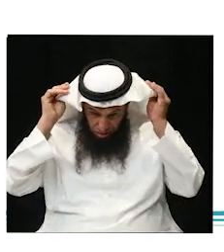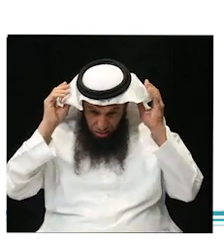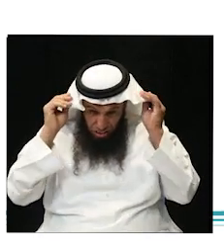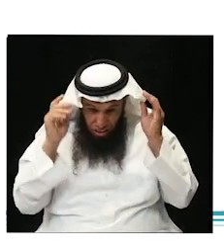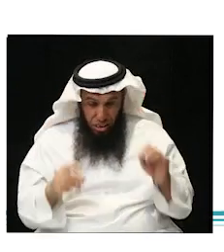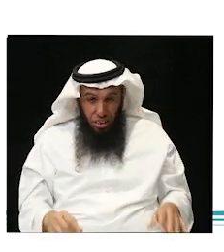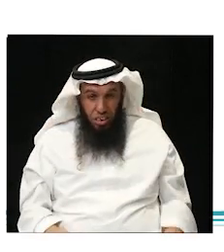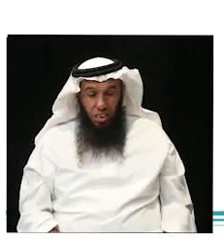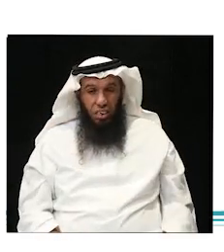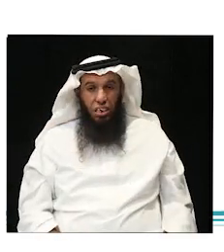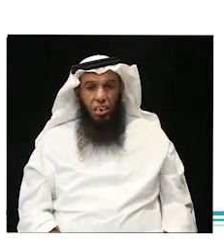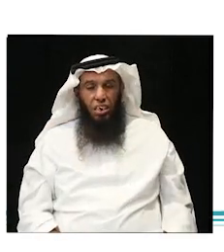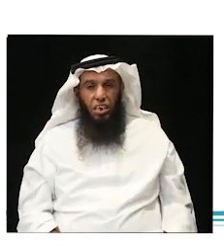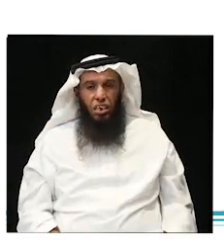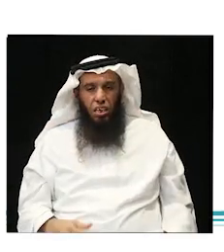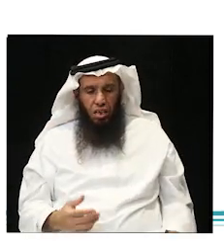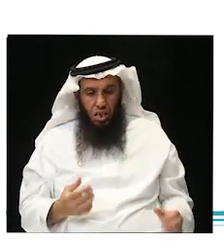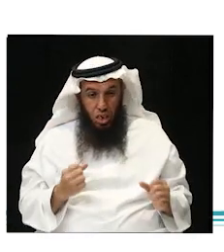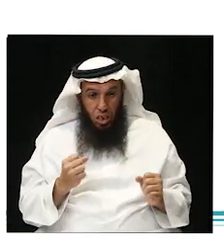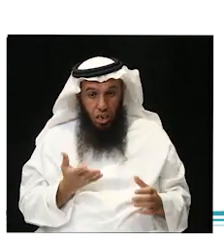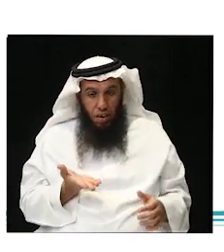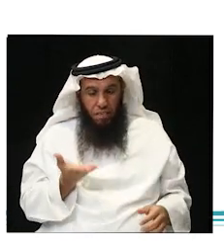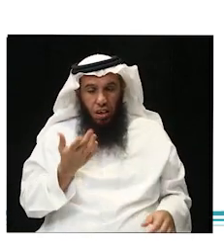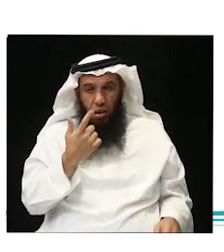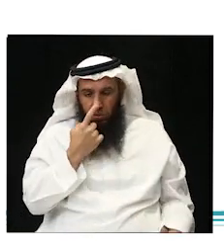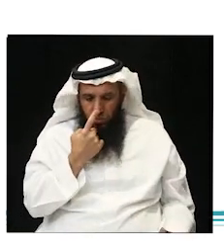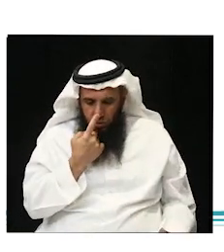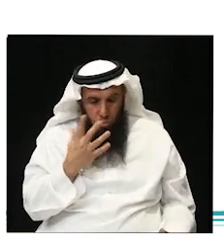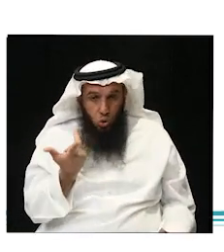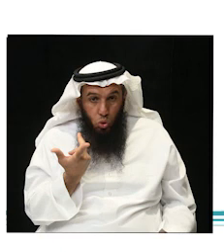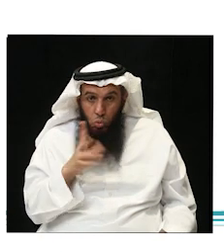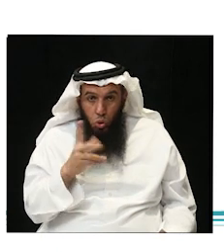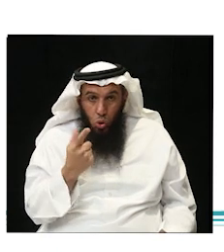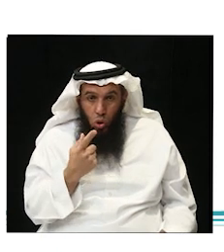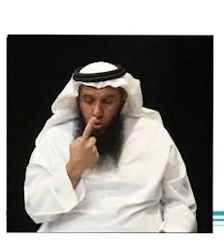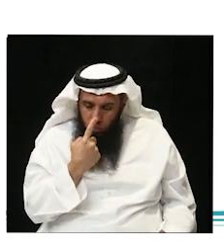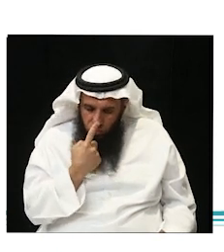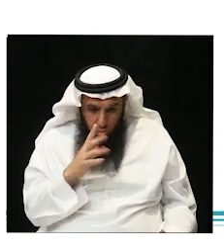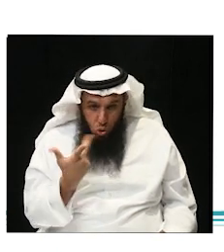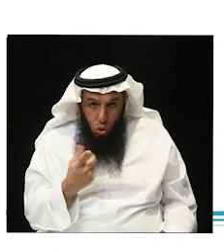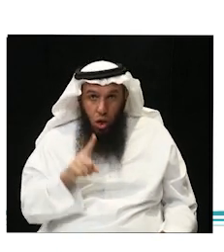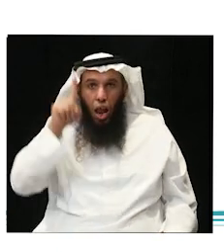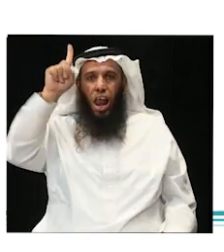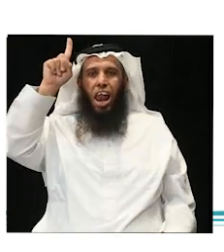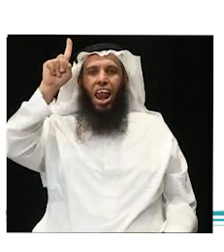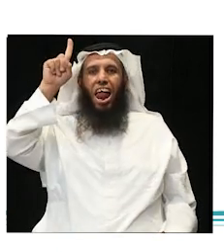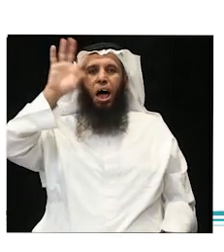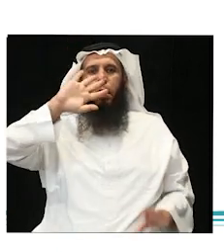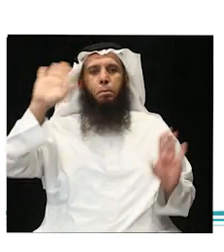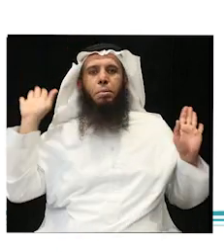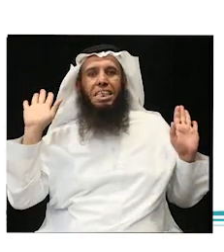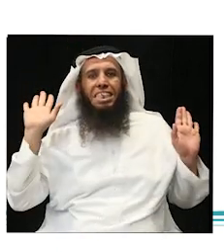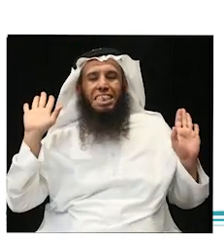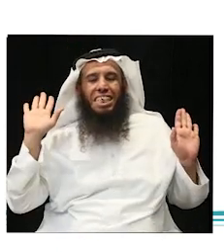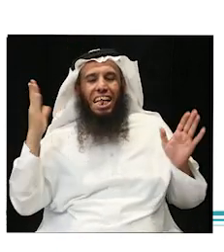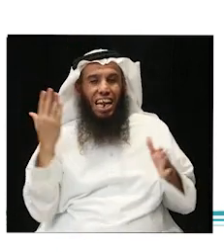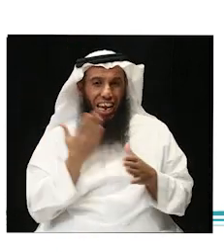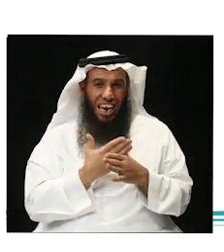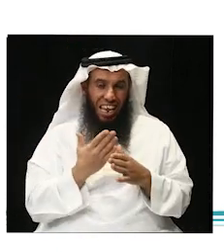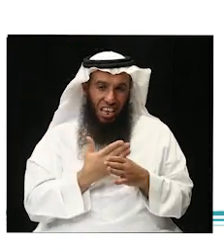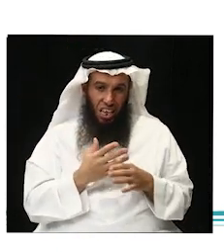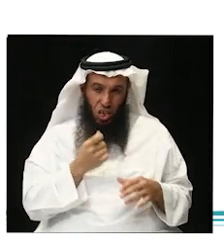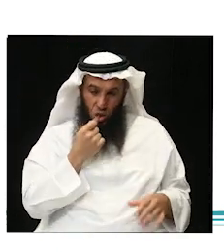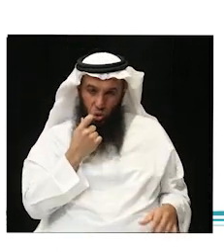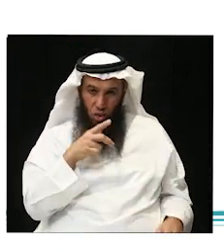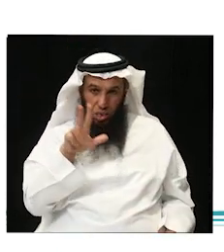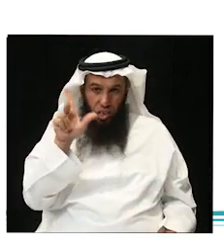لماذا؟ أخذت في توحيد الربوبية هو إفراد الله تعالى بأفعاله. لماذا؟ لأن الله هو الذي خلقنا، وهو الذي رزقنا، وهو الذي